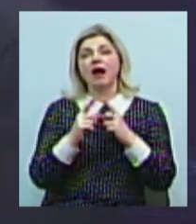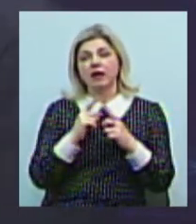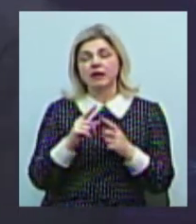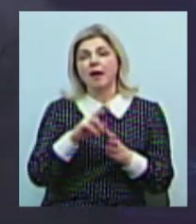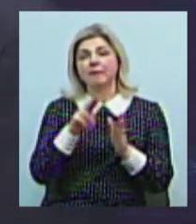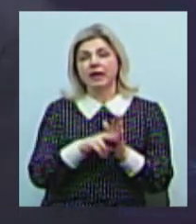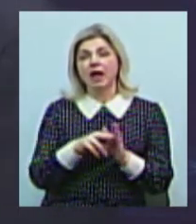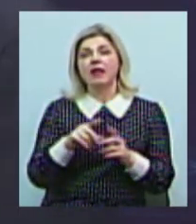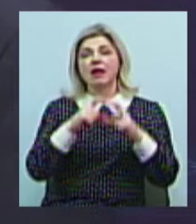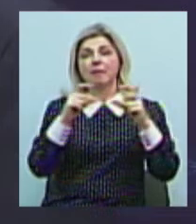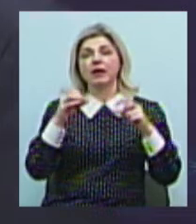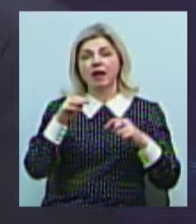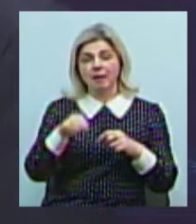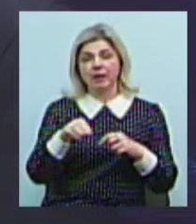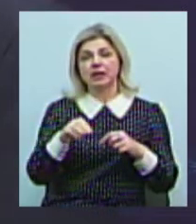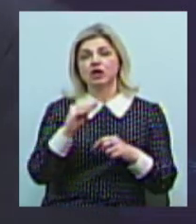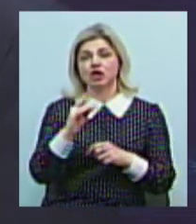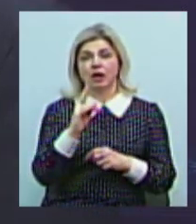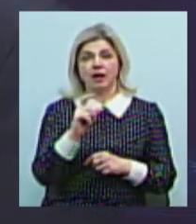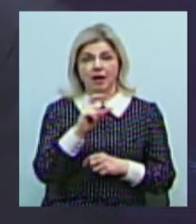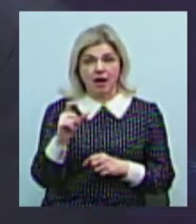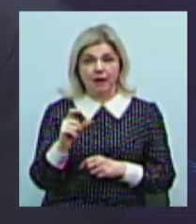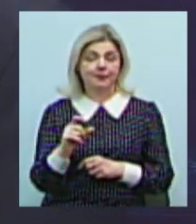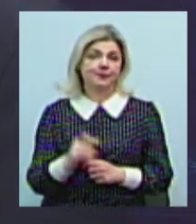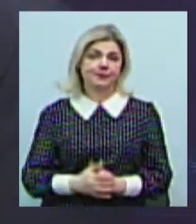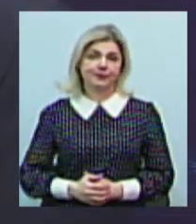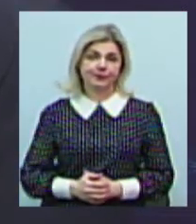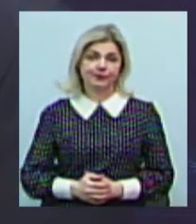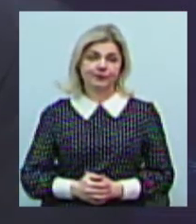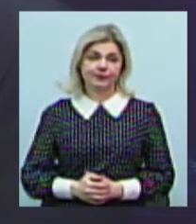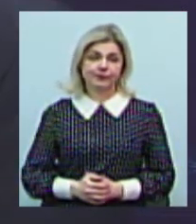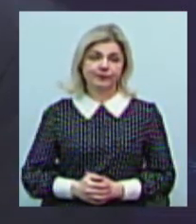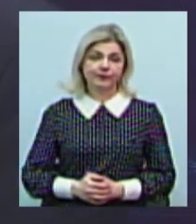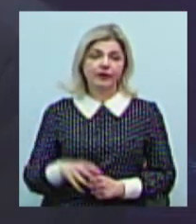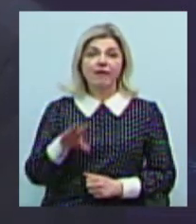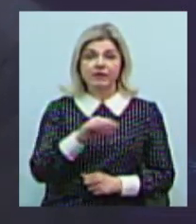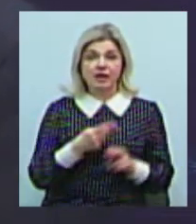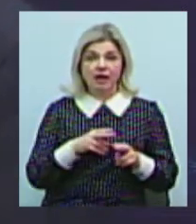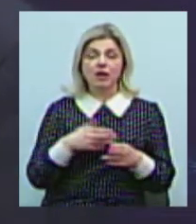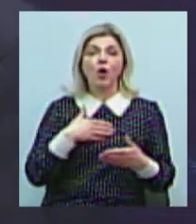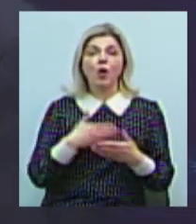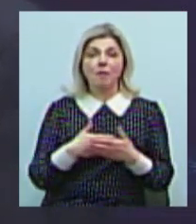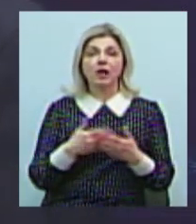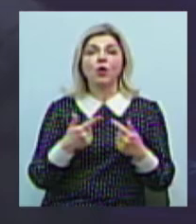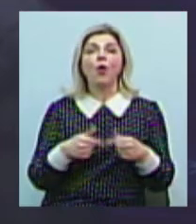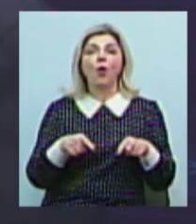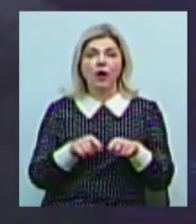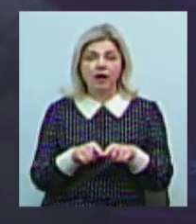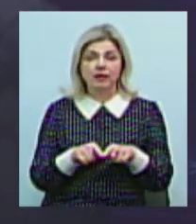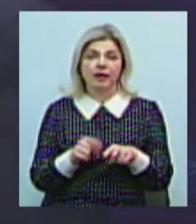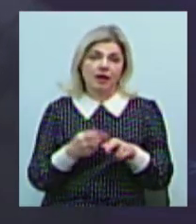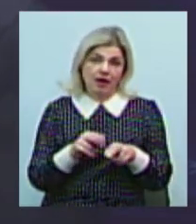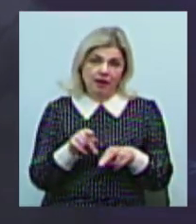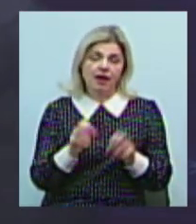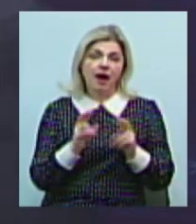департаменті ЖКХ, рада по туризму. І по большому счету, все эти громадские дорадчие органы – это